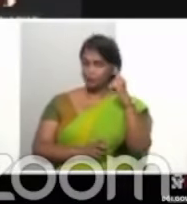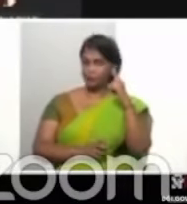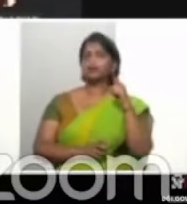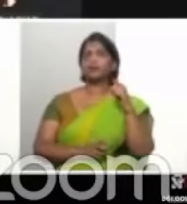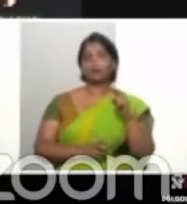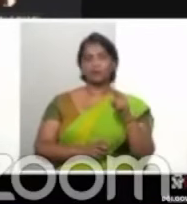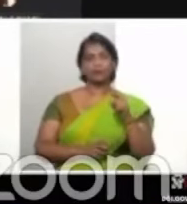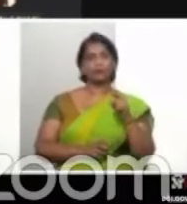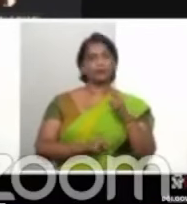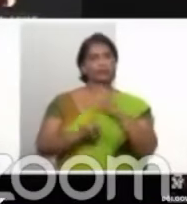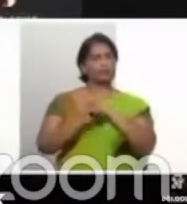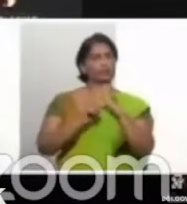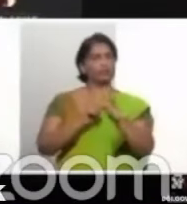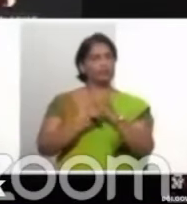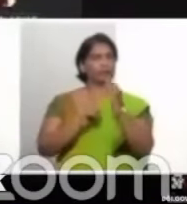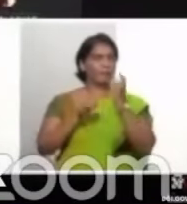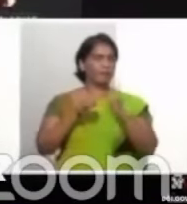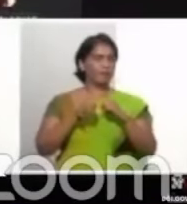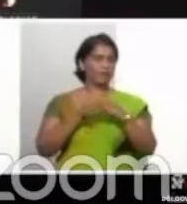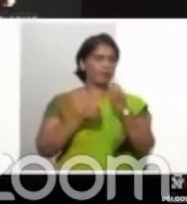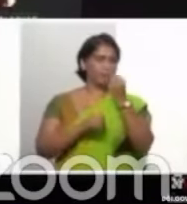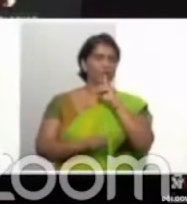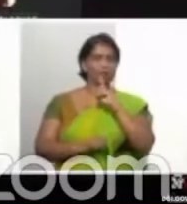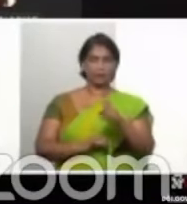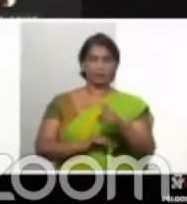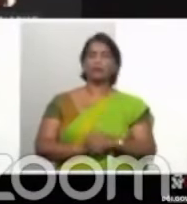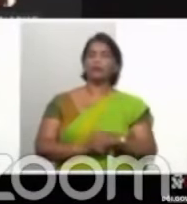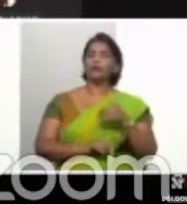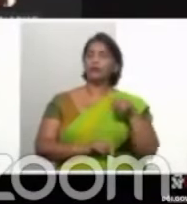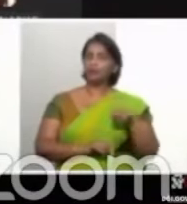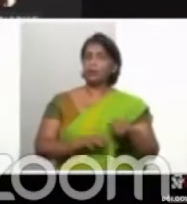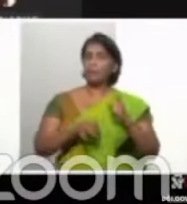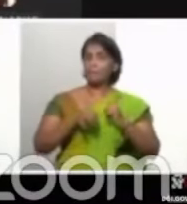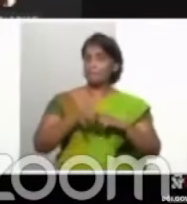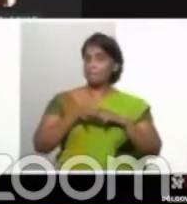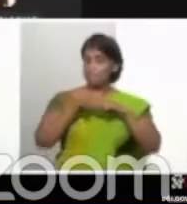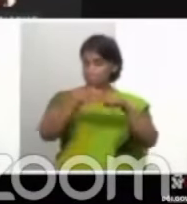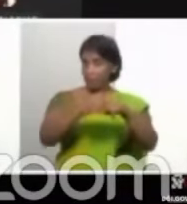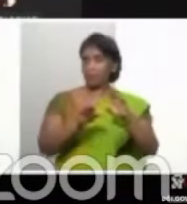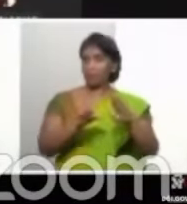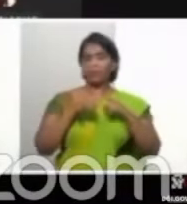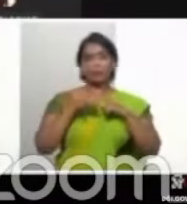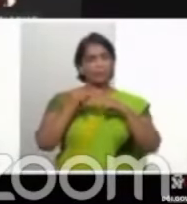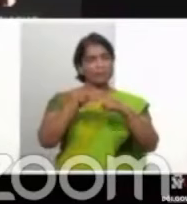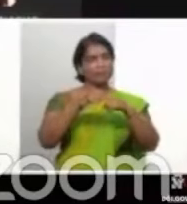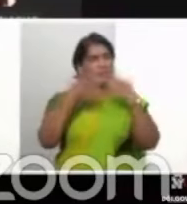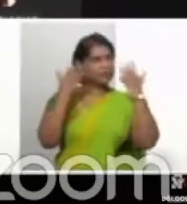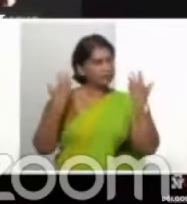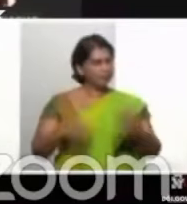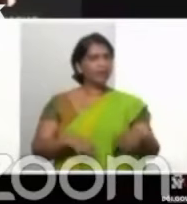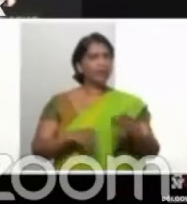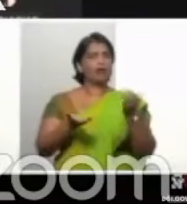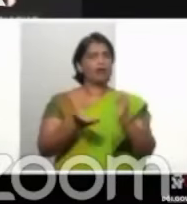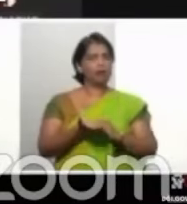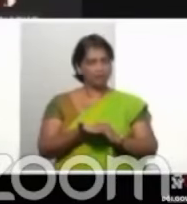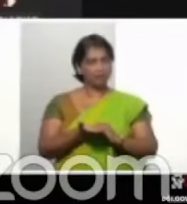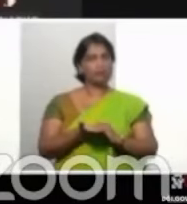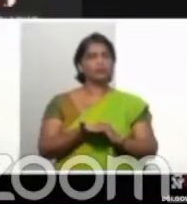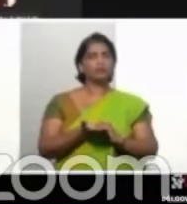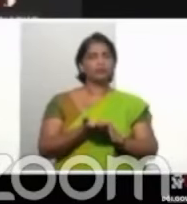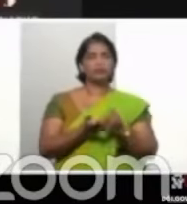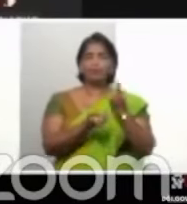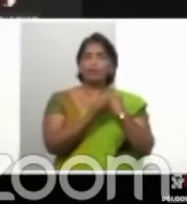හවුස් කීපින් ප්‍රශ්නයක් නගන්න කැමතියි ඔබතුමාට. දැන් අපි ප්‍රශ්න අහනකොට අහලා ප්‍රශ්න ඉවර වෙලා නැවත ෆලෝ අප් එකක්